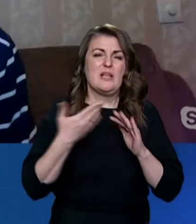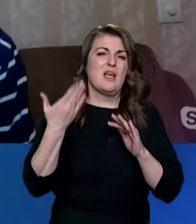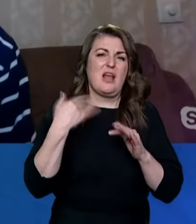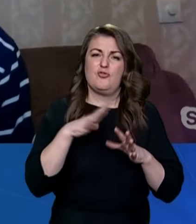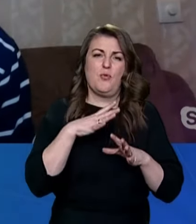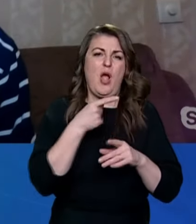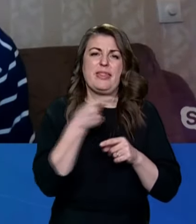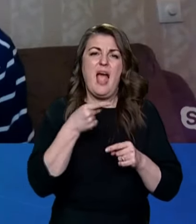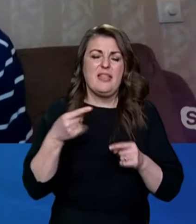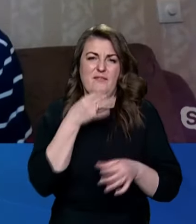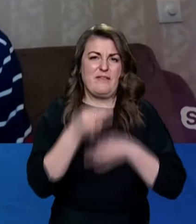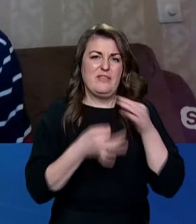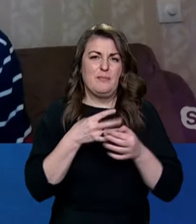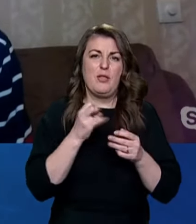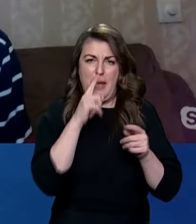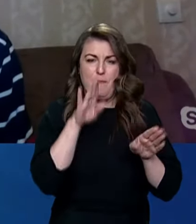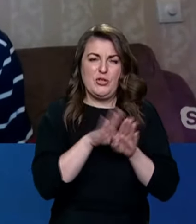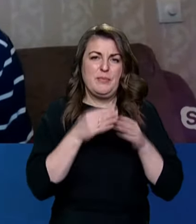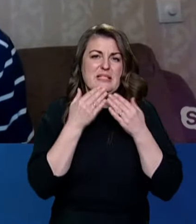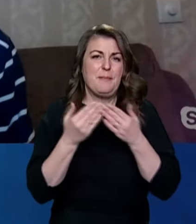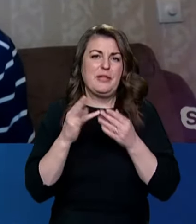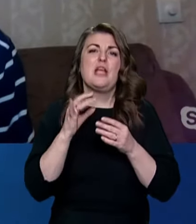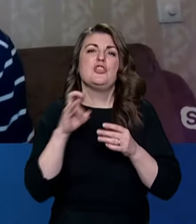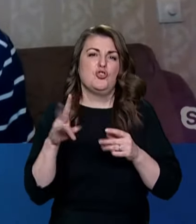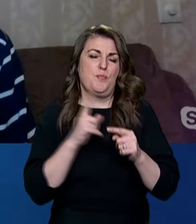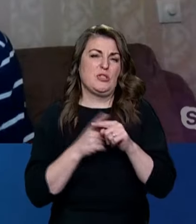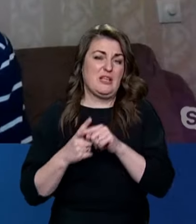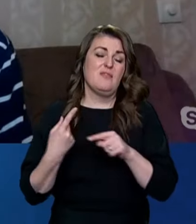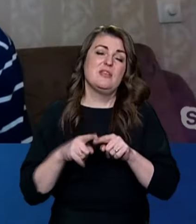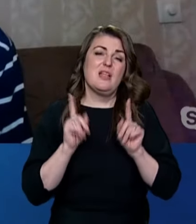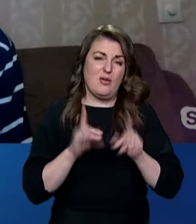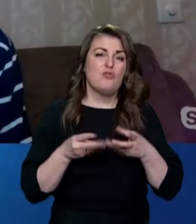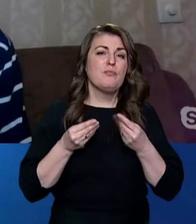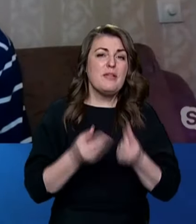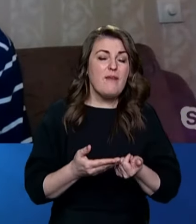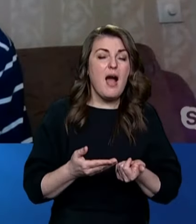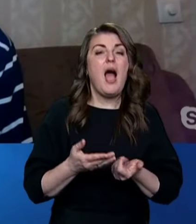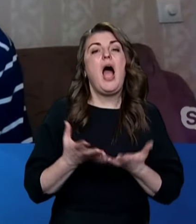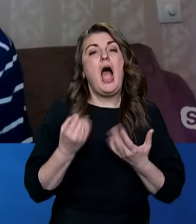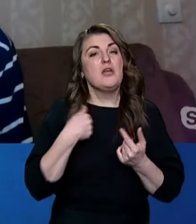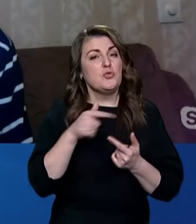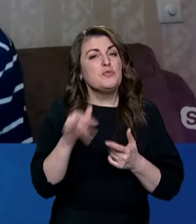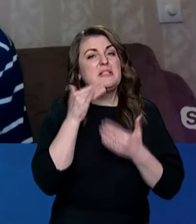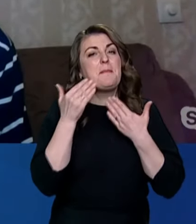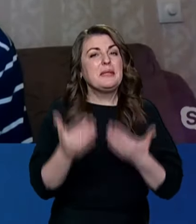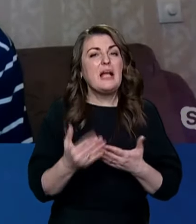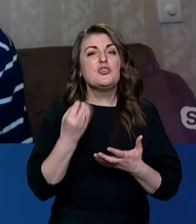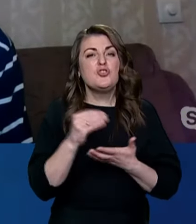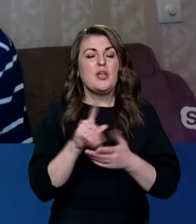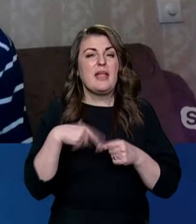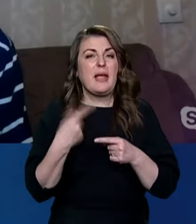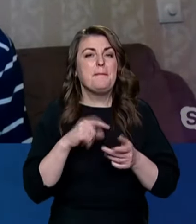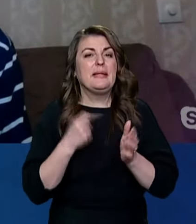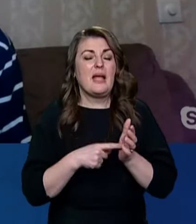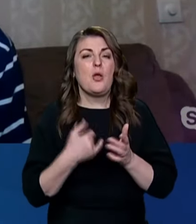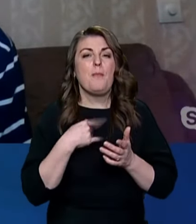були негативні відповіді на подібні запитання, ніж позитивні, і це також впливає. Пане Іване, а тут я хочу вас спитати ще наступне питання,